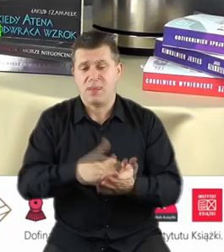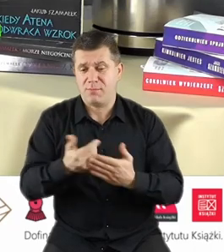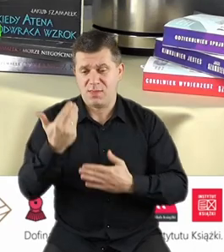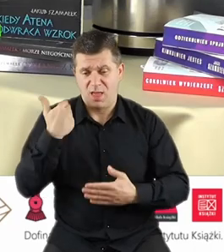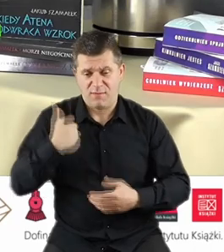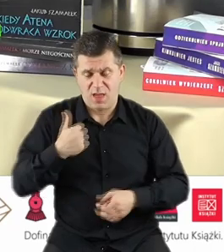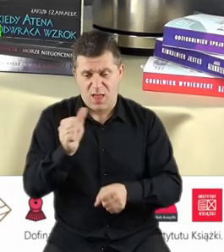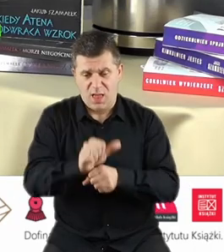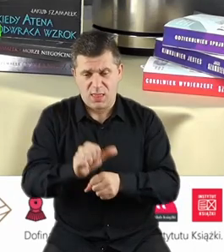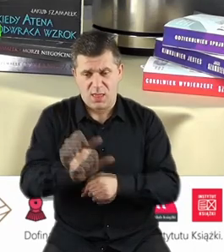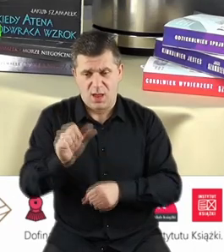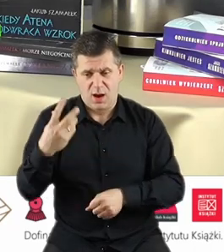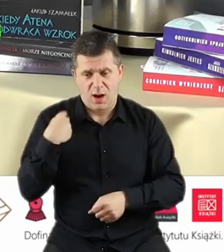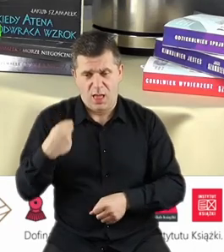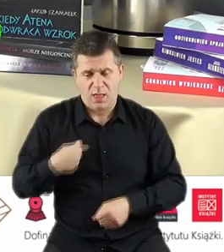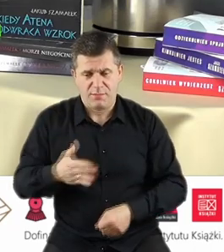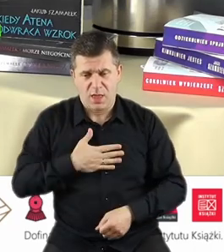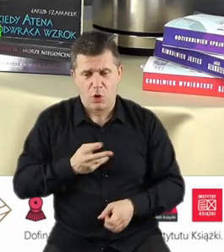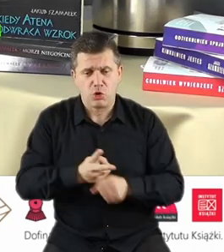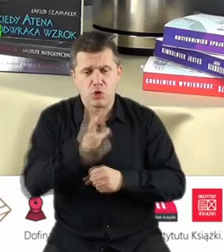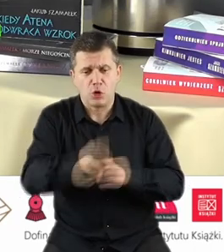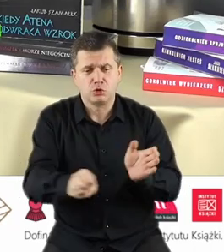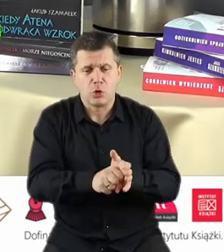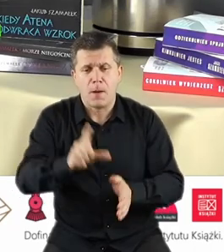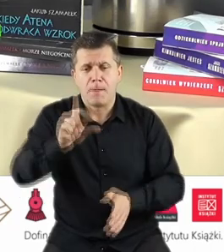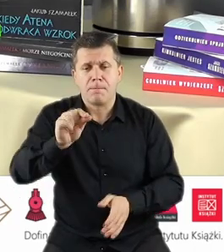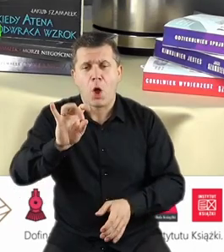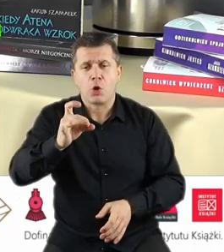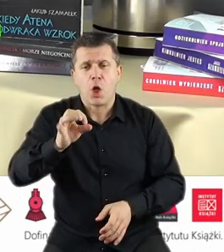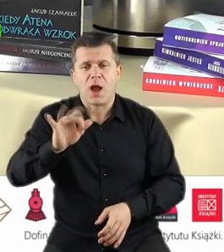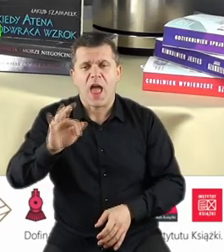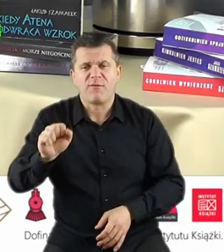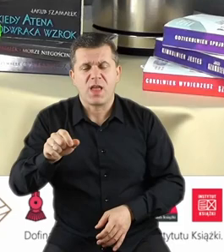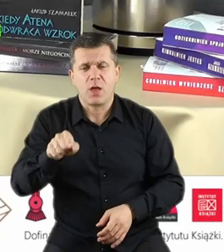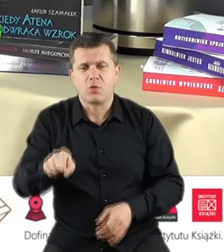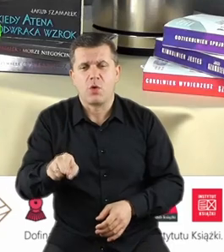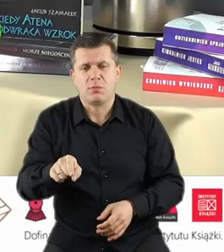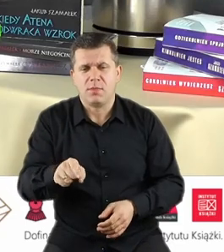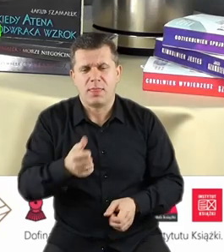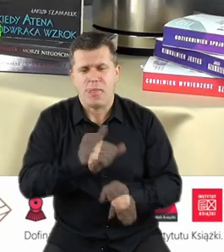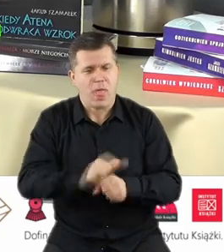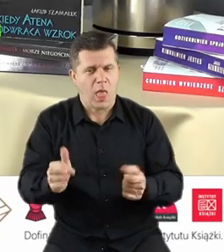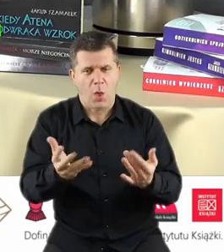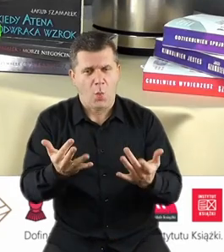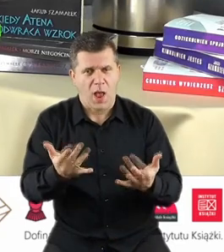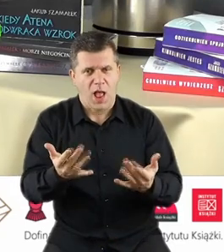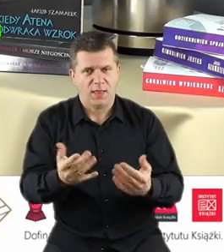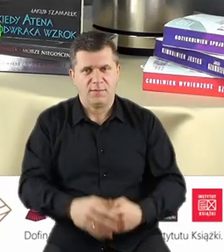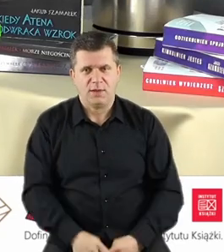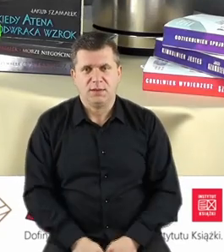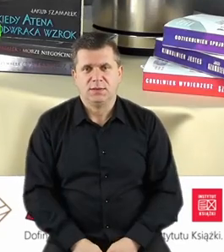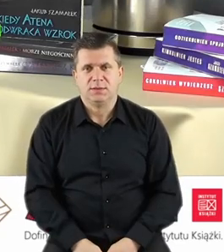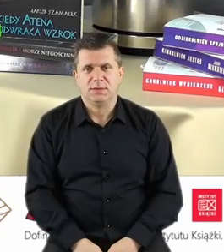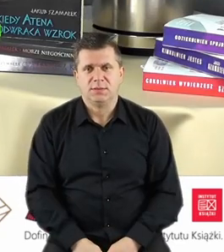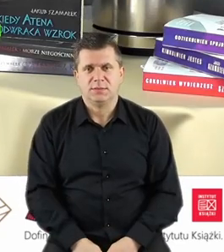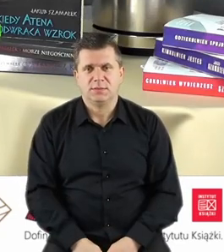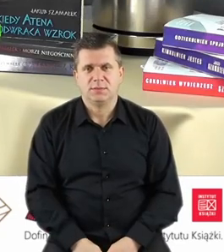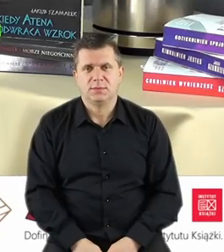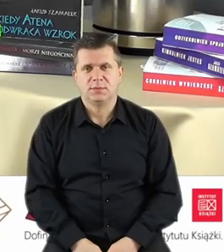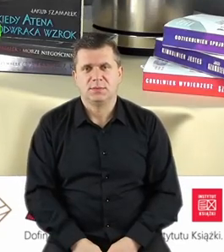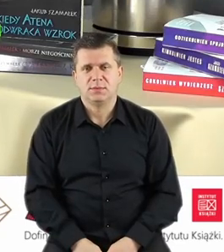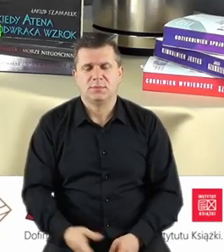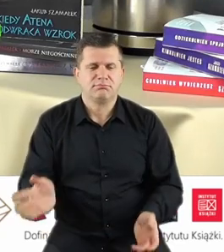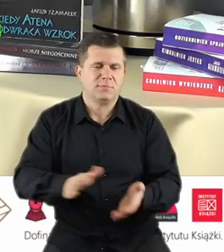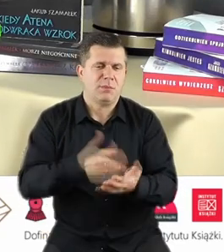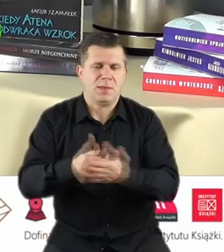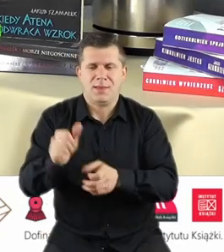lat, no to dostęp do pornografii to nie było takie hop-siup, prawda? Już pomijając to, że jeden 11-latek